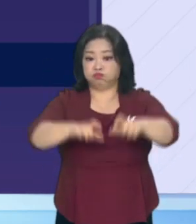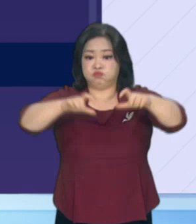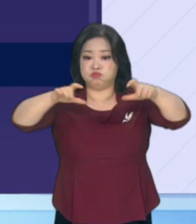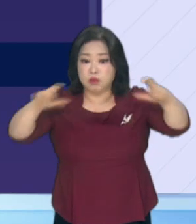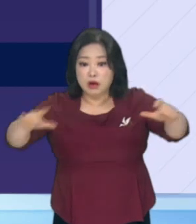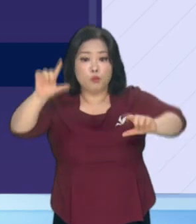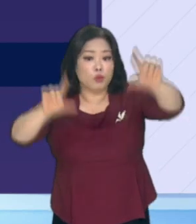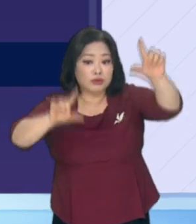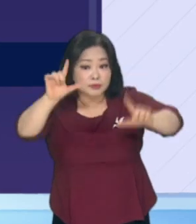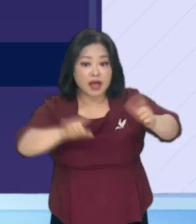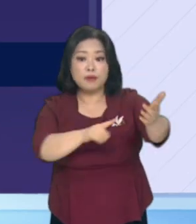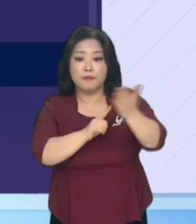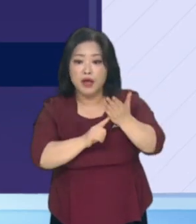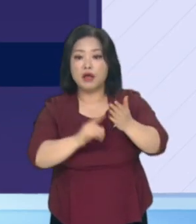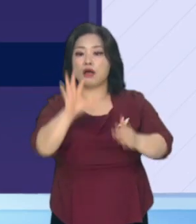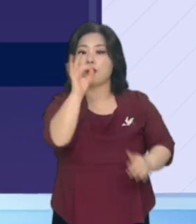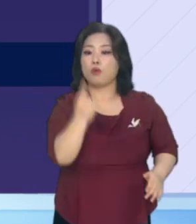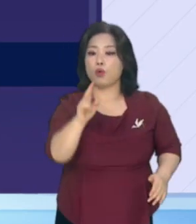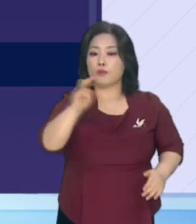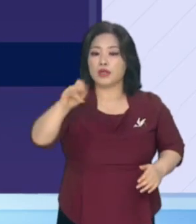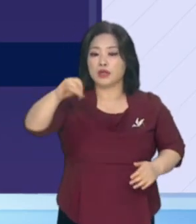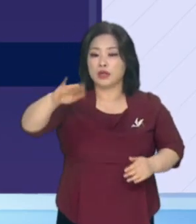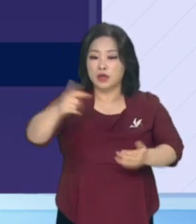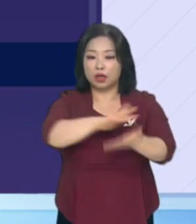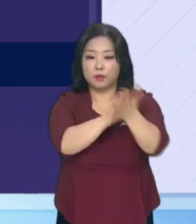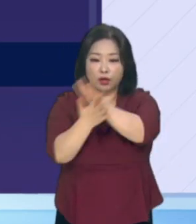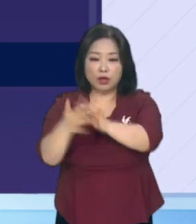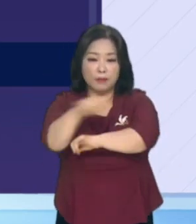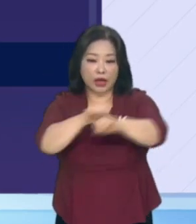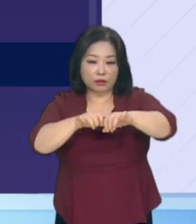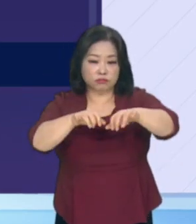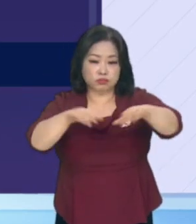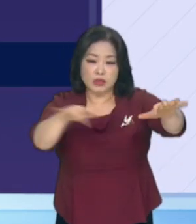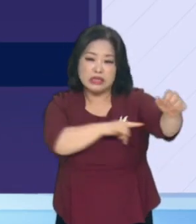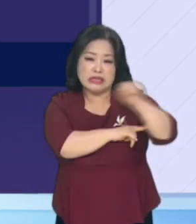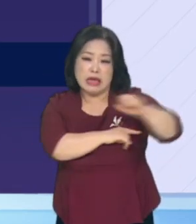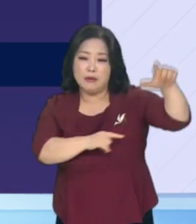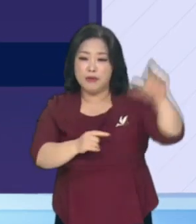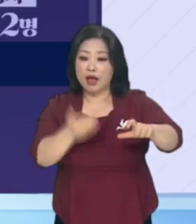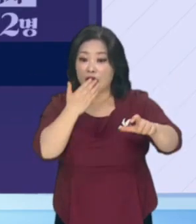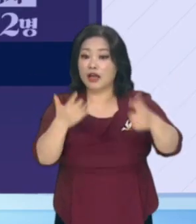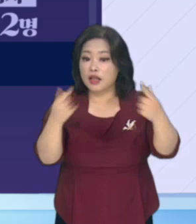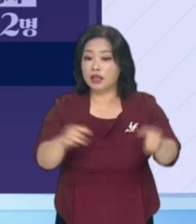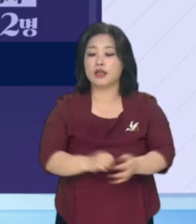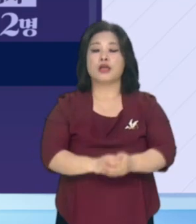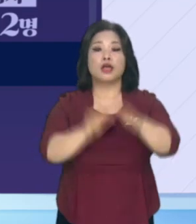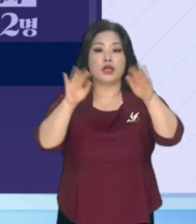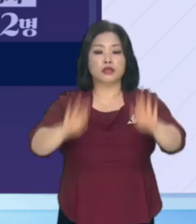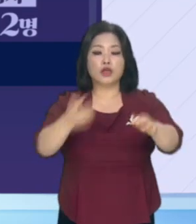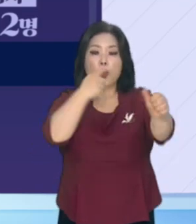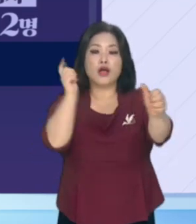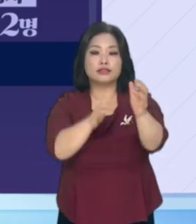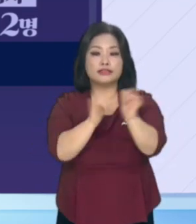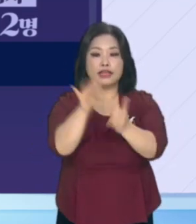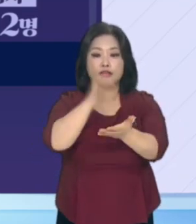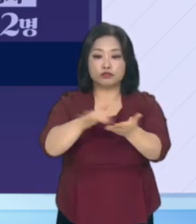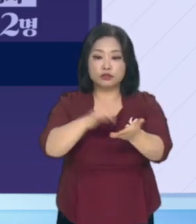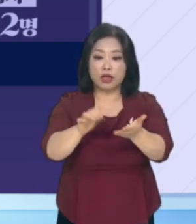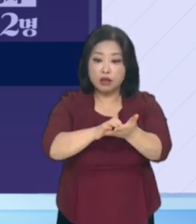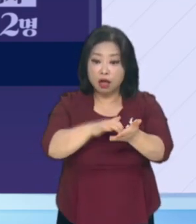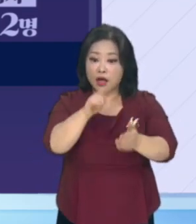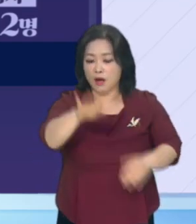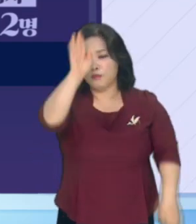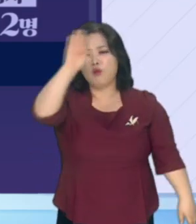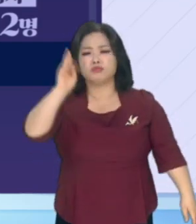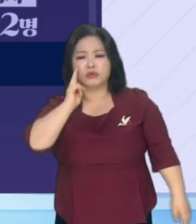더블링 현상을 보이며 오미크론 변이의 매서운 전파력을 실감하게 하고 있습니다. 다행히도 확진자 증가세가